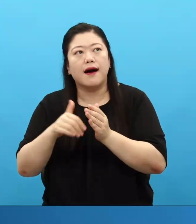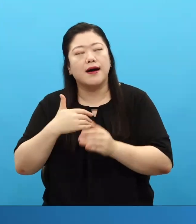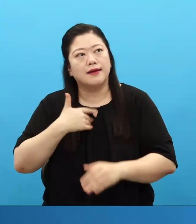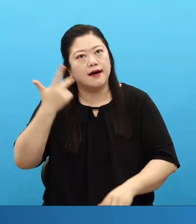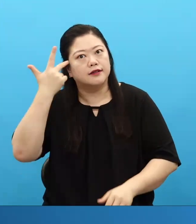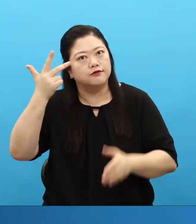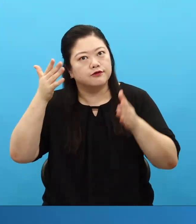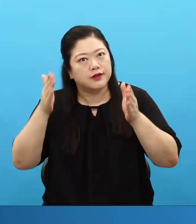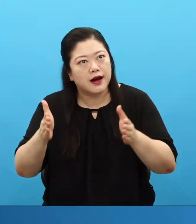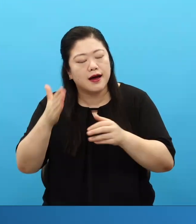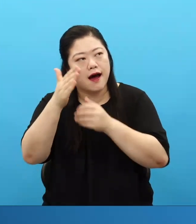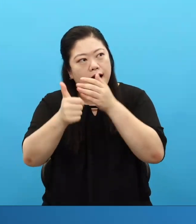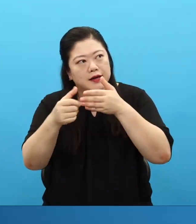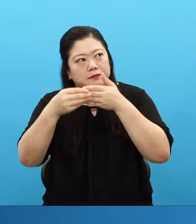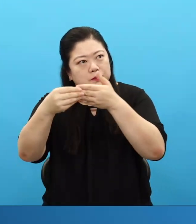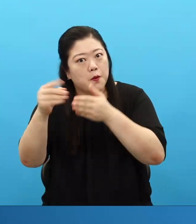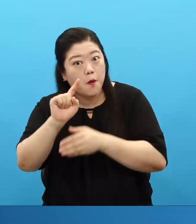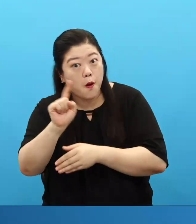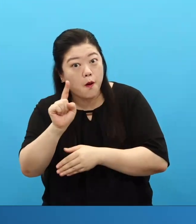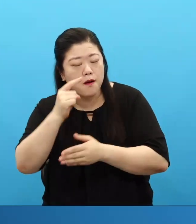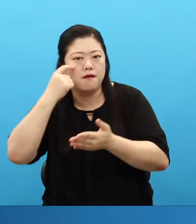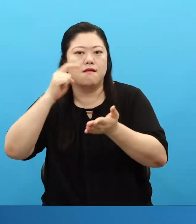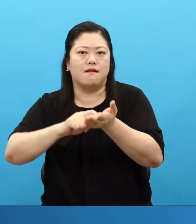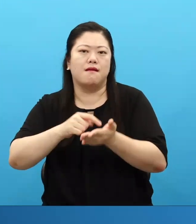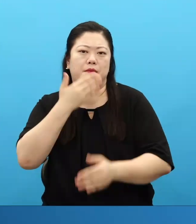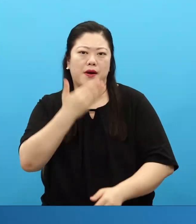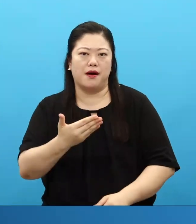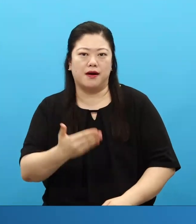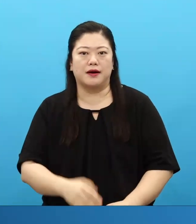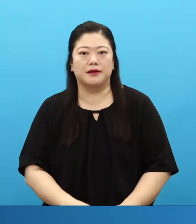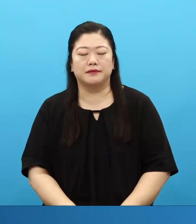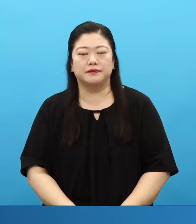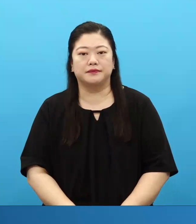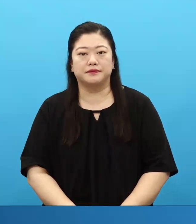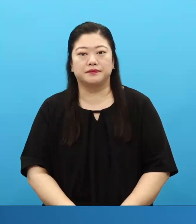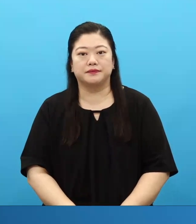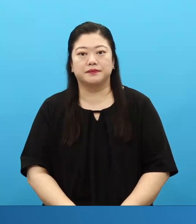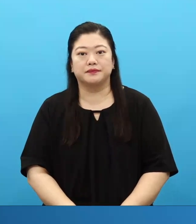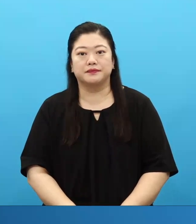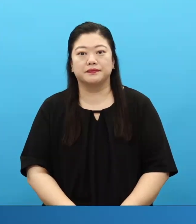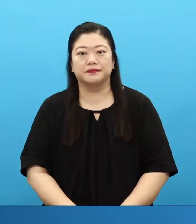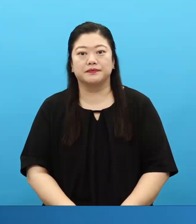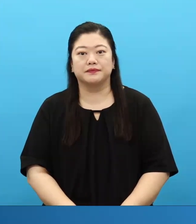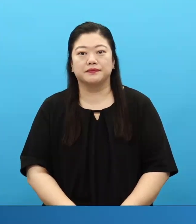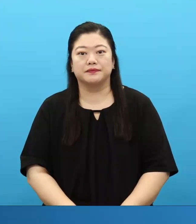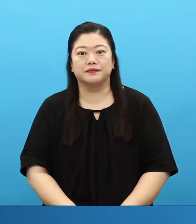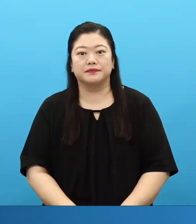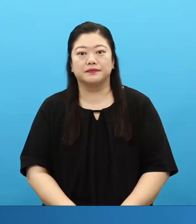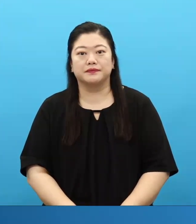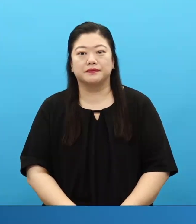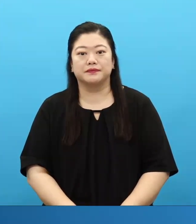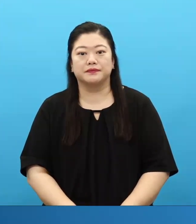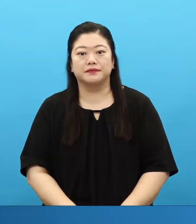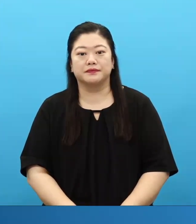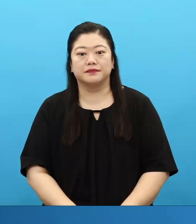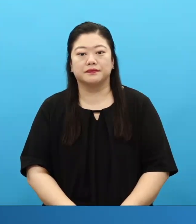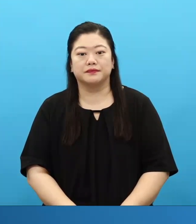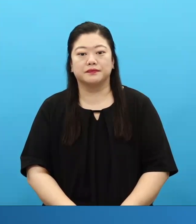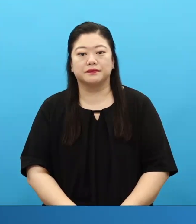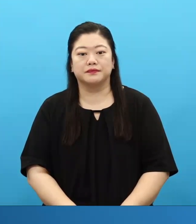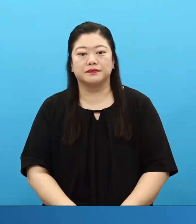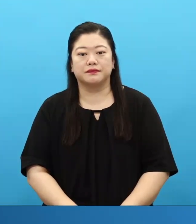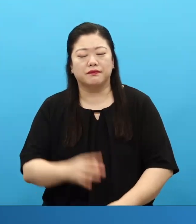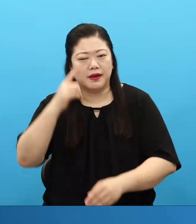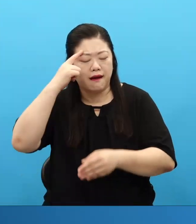the moment you believe, it is imprinted. 굉장히 중요하죠. So it's very important. 이때의 중요한 시작이 됩니다. And at this time, we have the